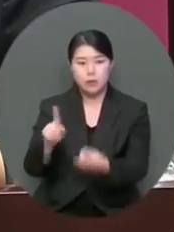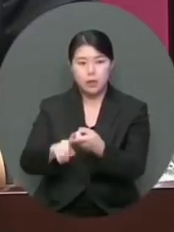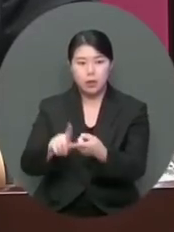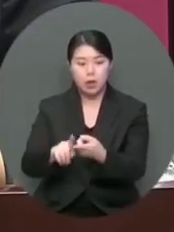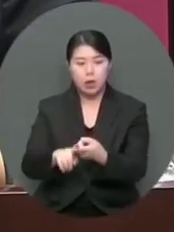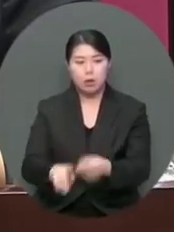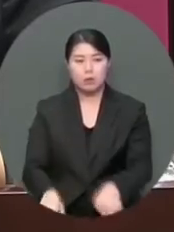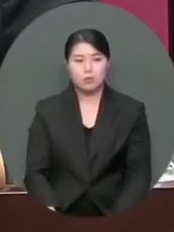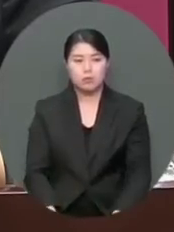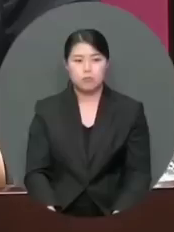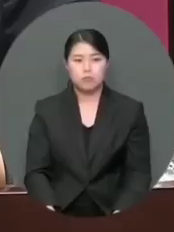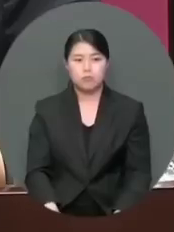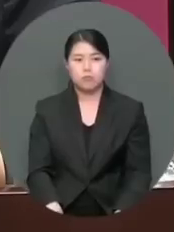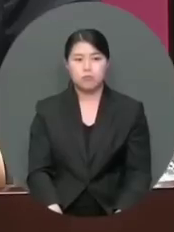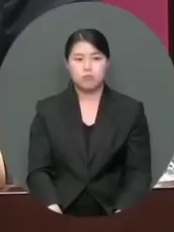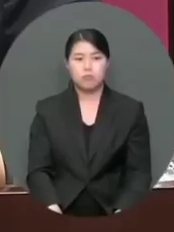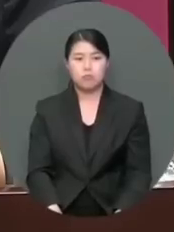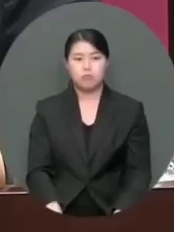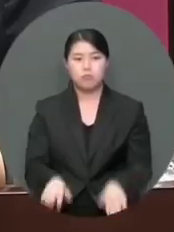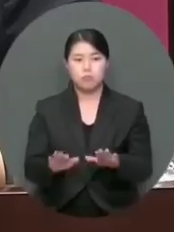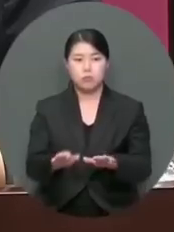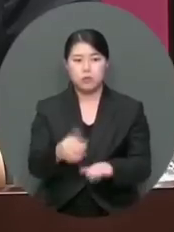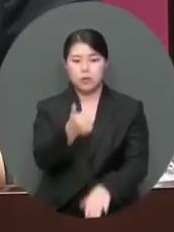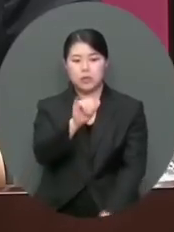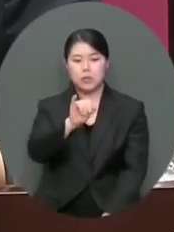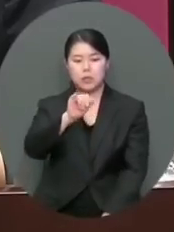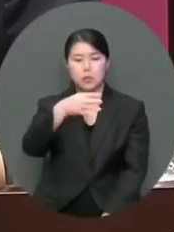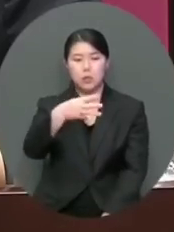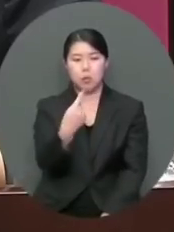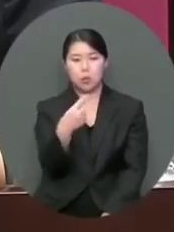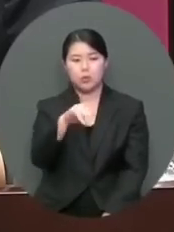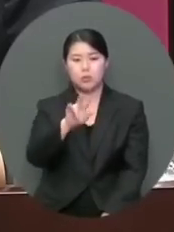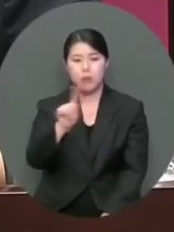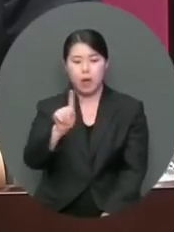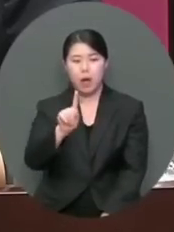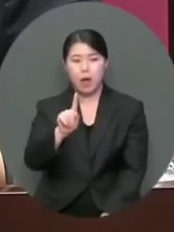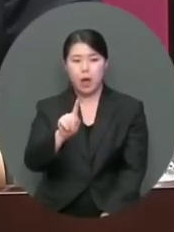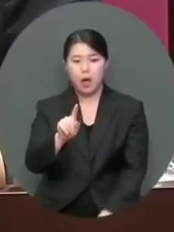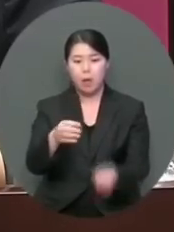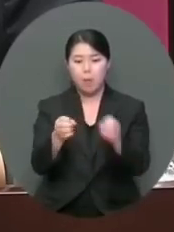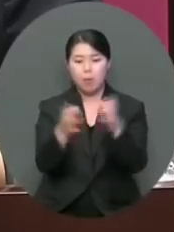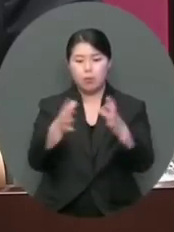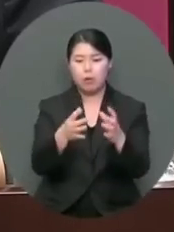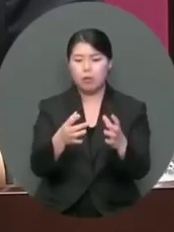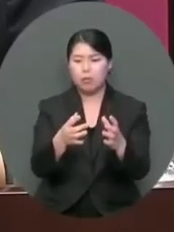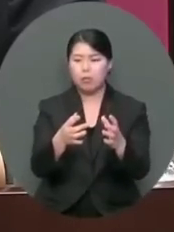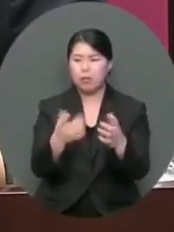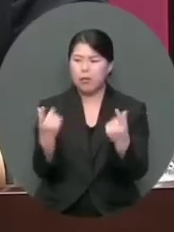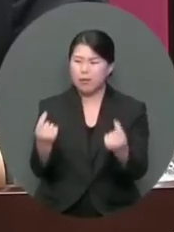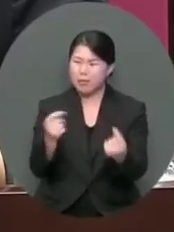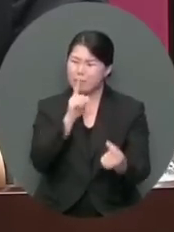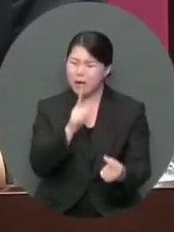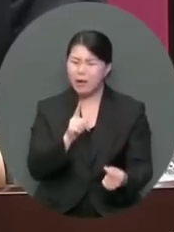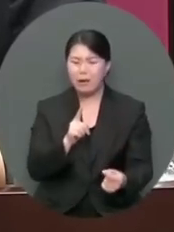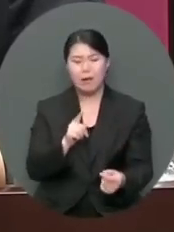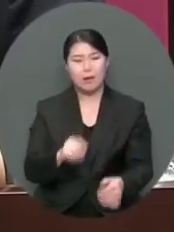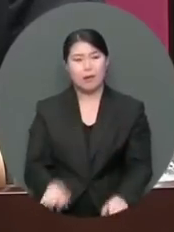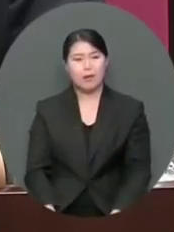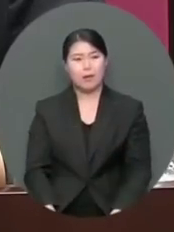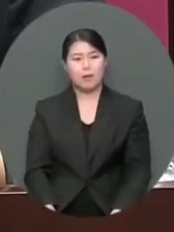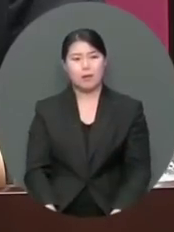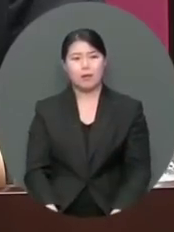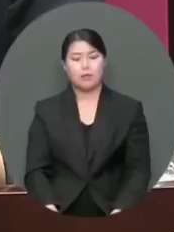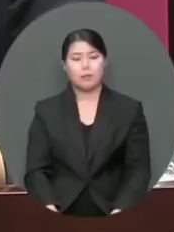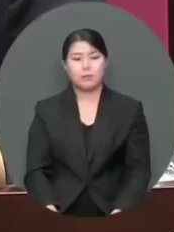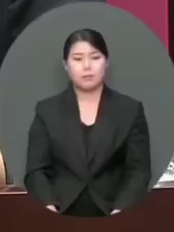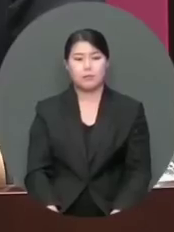방류를 지금 히로시마에 투하된 원자폭탄하고 지금 비교를 하고 계시는 겁니다. 아니 도대체 어떻게 이럴 수가